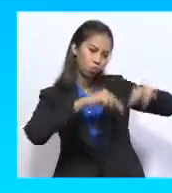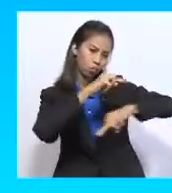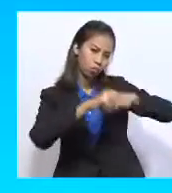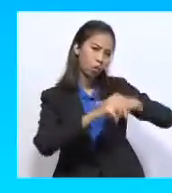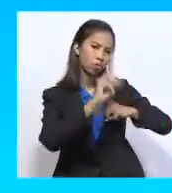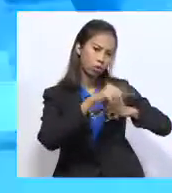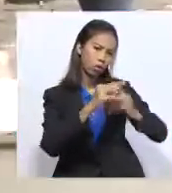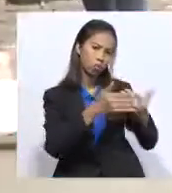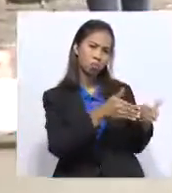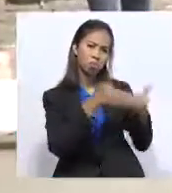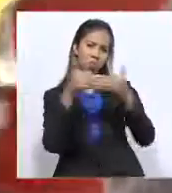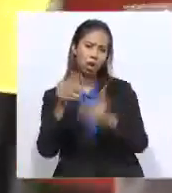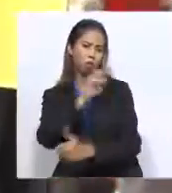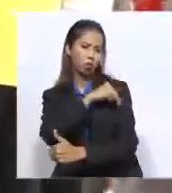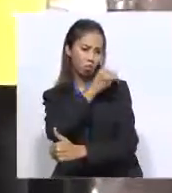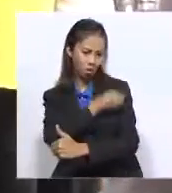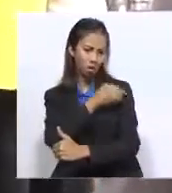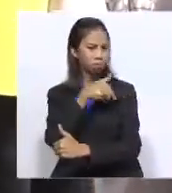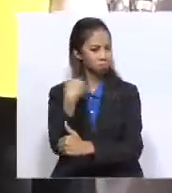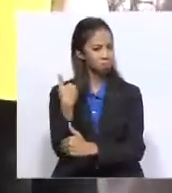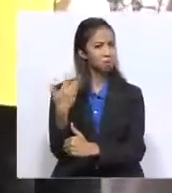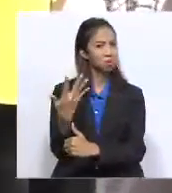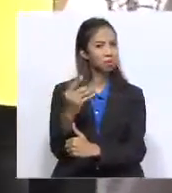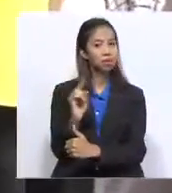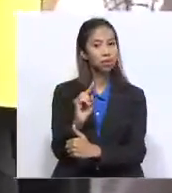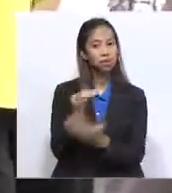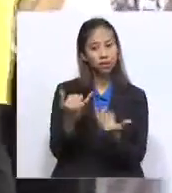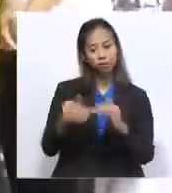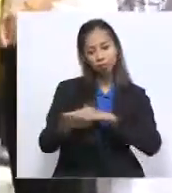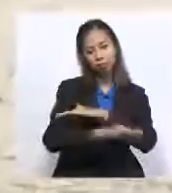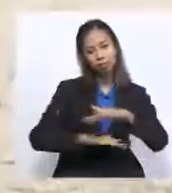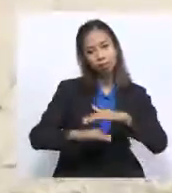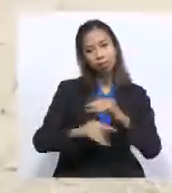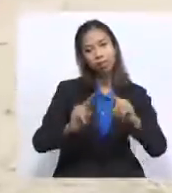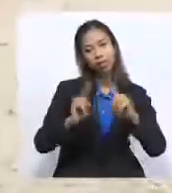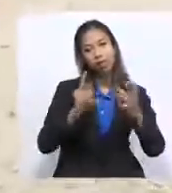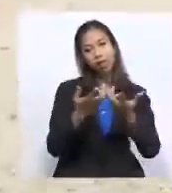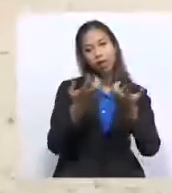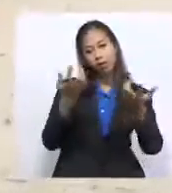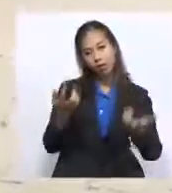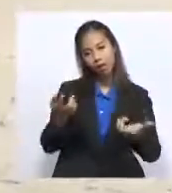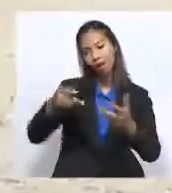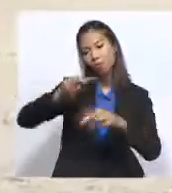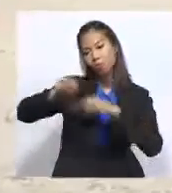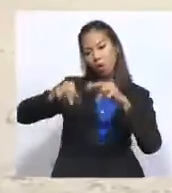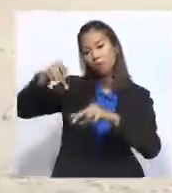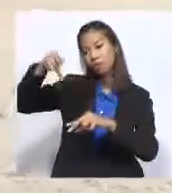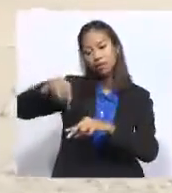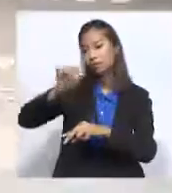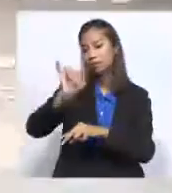าต้องส่งตัวรักษาที่โรงพยาบาลราชทัณฑ์หรือไม่แต่เบื้องต้นยังไม่ได้แยกตัวนายสุวิทย์ไปดูแลเป็นพิเศษนะ